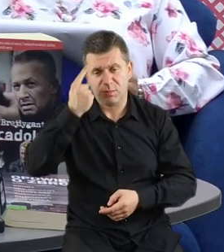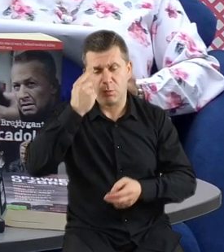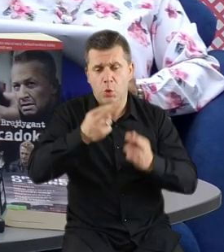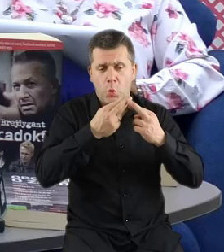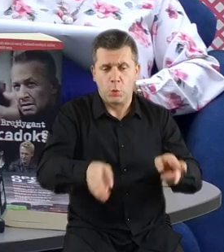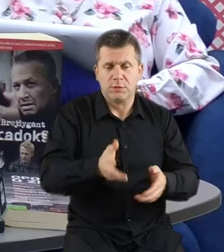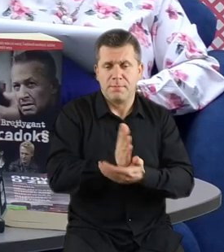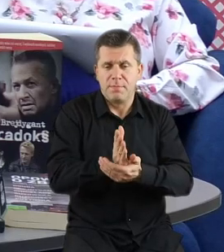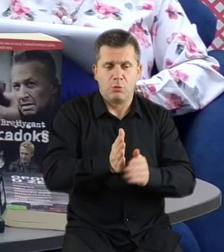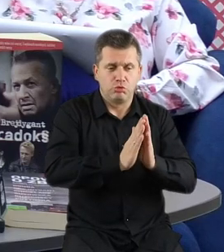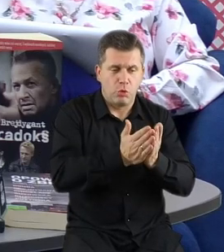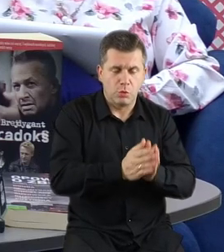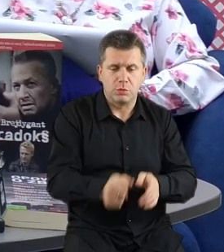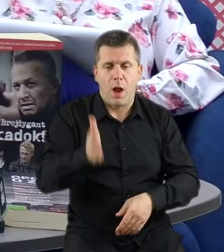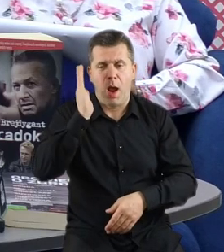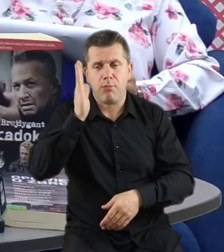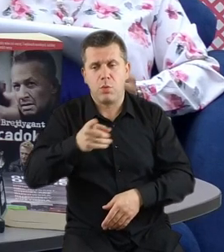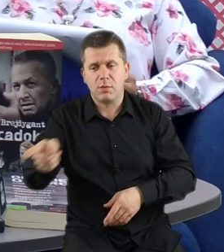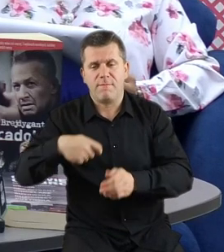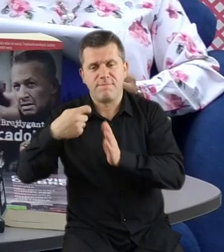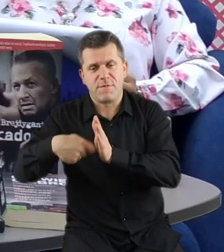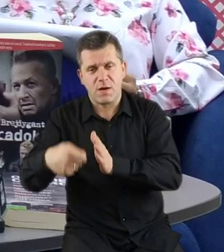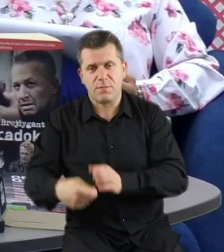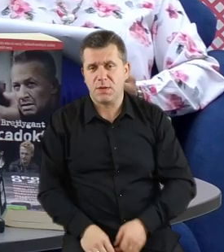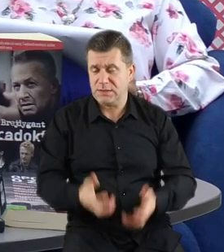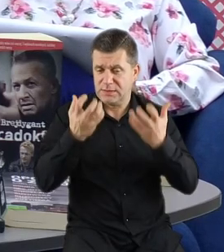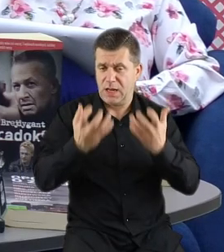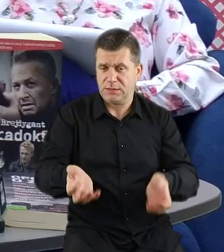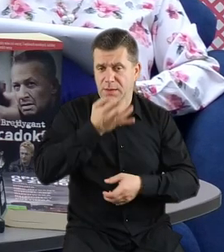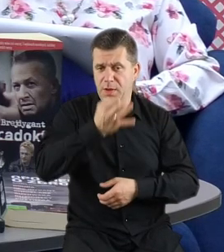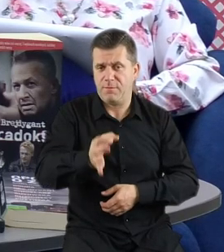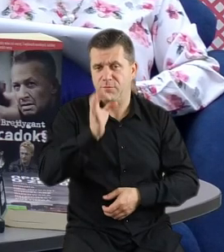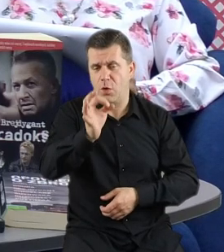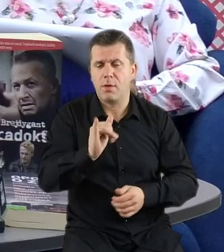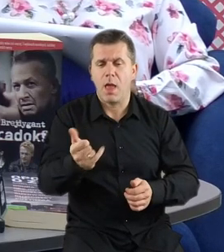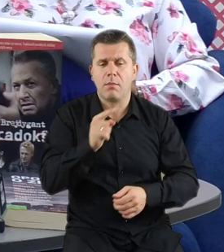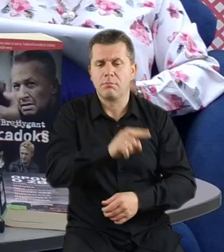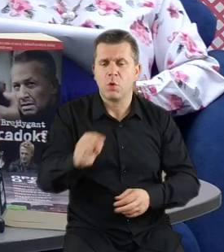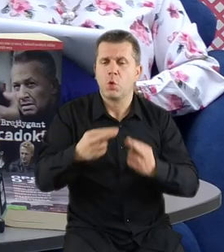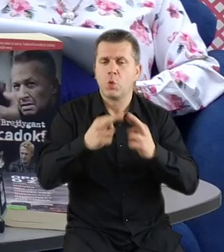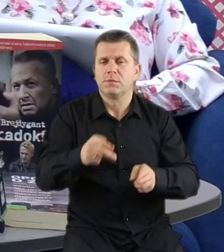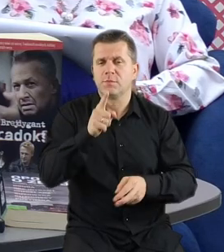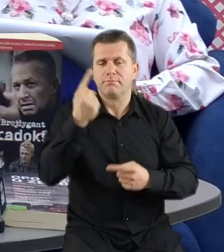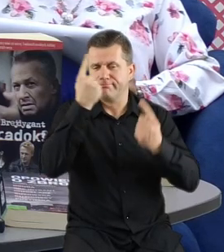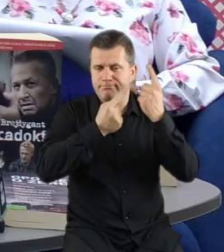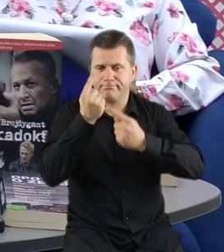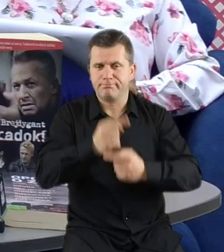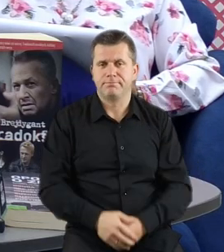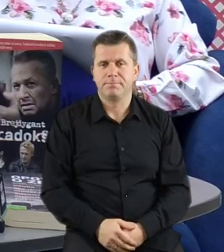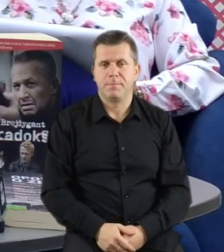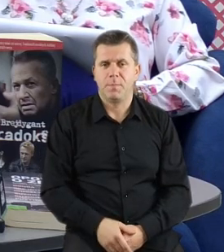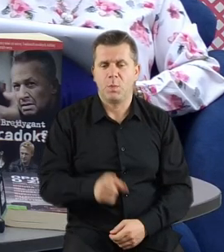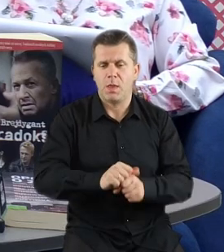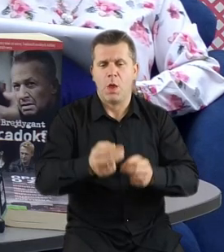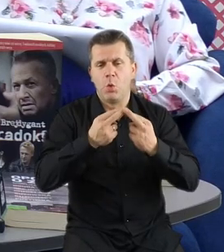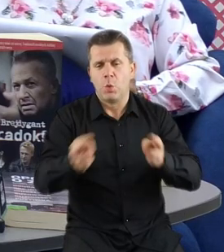pomiędzy książkami, a później ich adaptacjami. Ja chciałam zapytać o pana stosunek do tych różnic, bo o ile rozumiem, że to są w ogóle